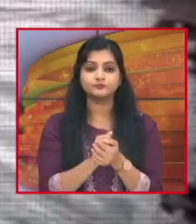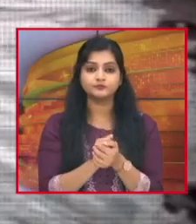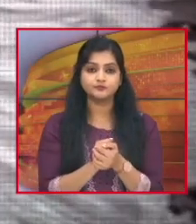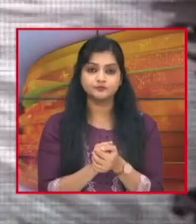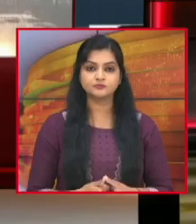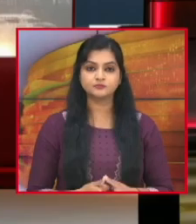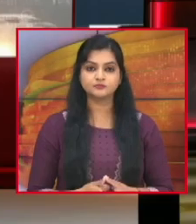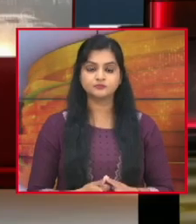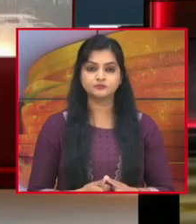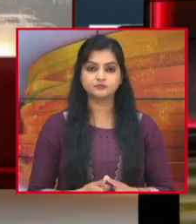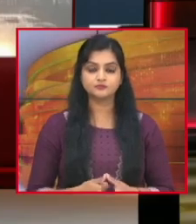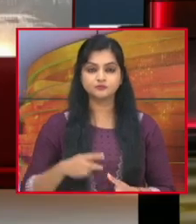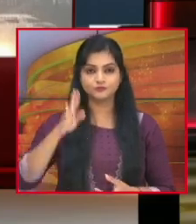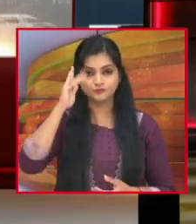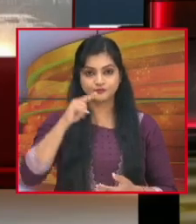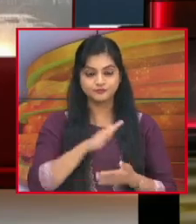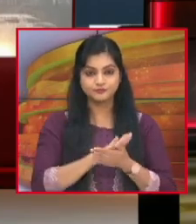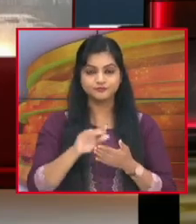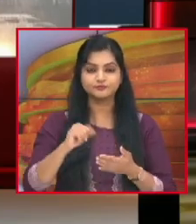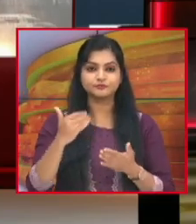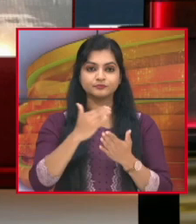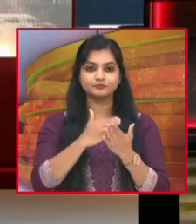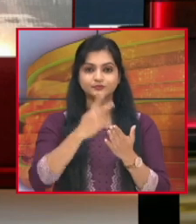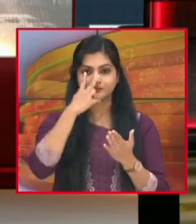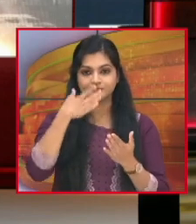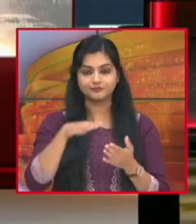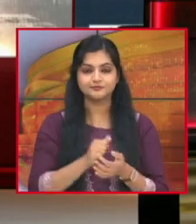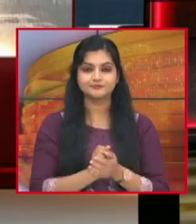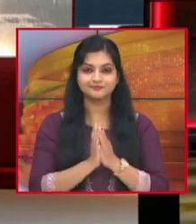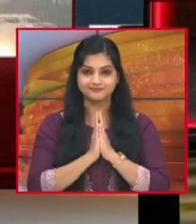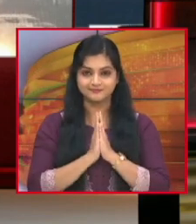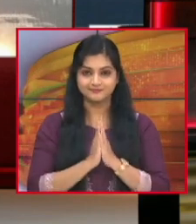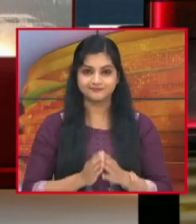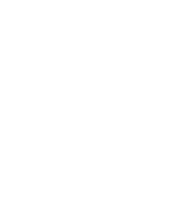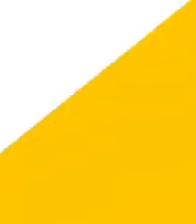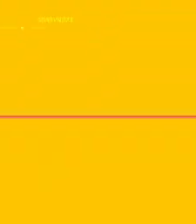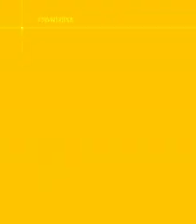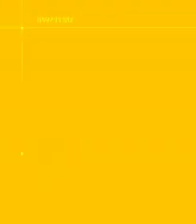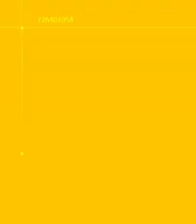ഹൈക്കോടതിയുടെ ഇന്നത്തെ വിധി. 24 റൗണ്ട് അപ്പിന്റെ സമയം പൂർണ്ണമാകുന്നു. ഇനി വാർത്താസന്ധ്യയുമായി അനുജീത്. നമസ്കാരം.